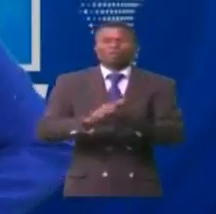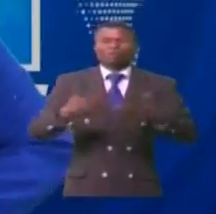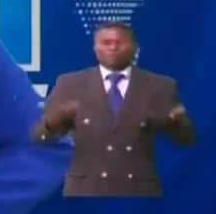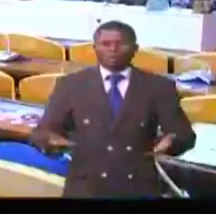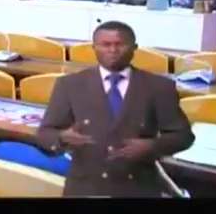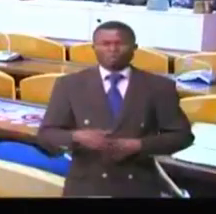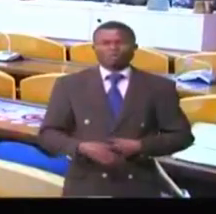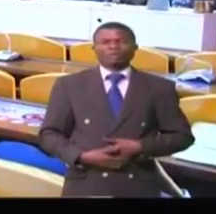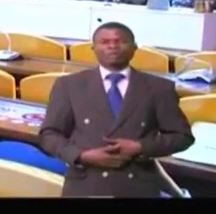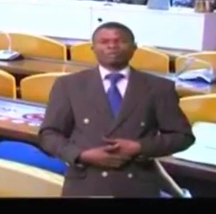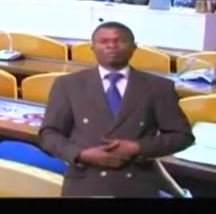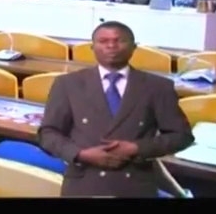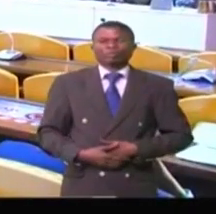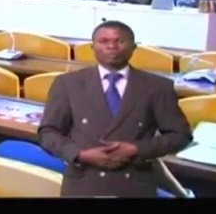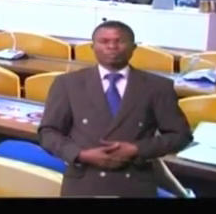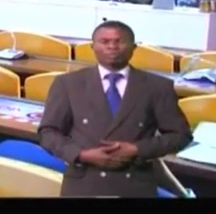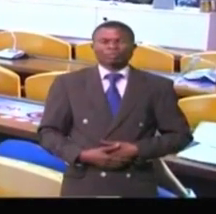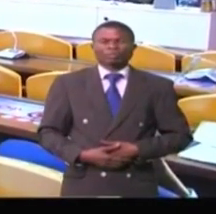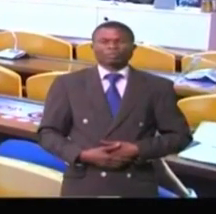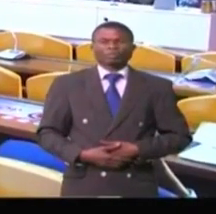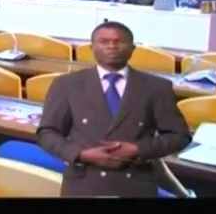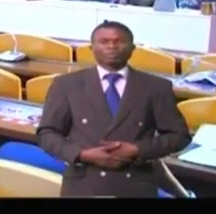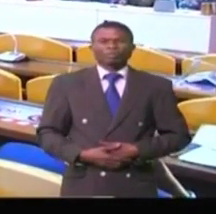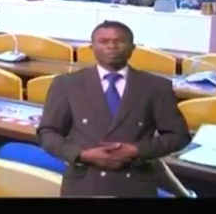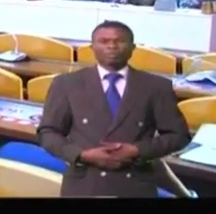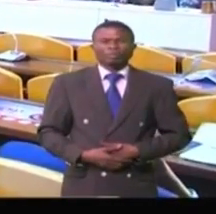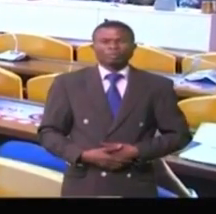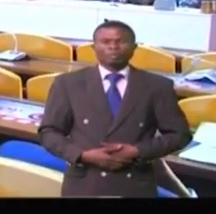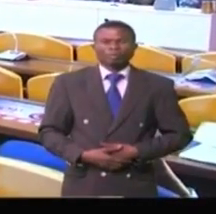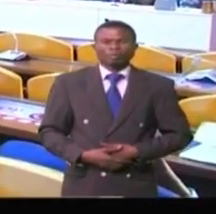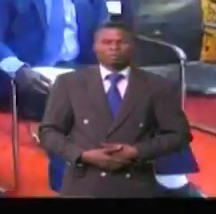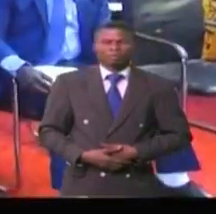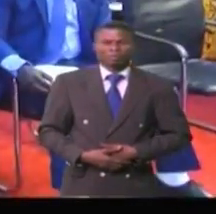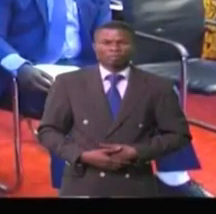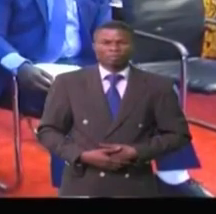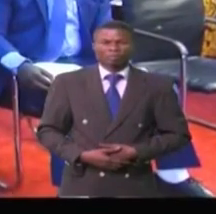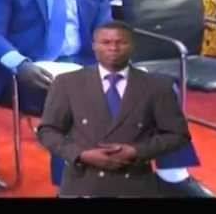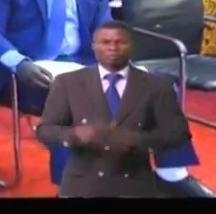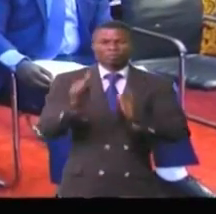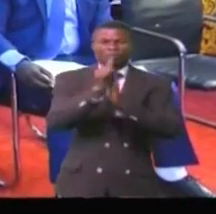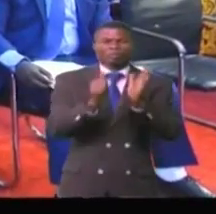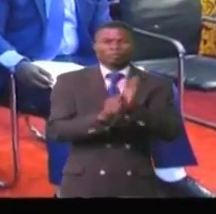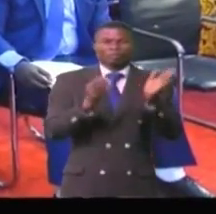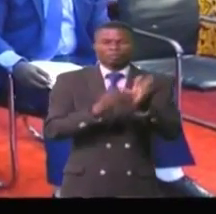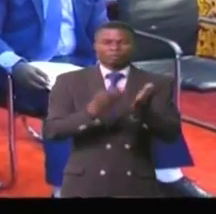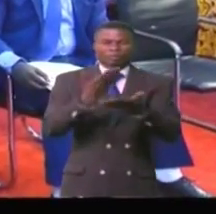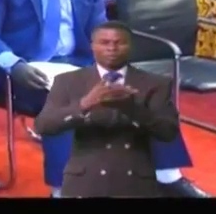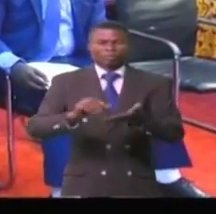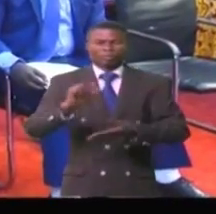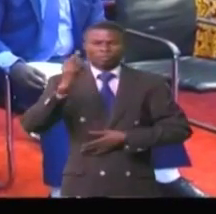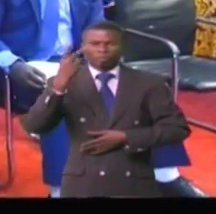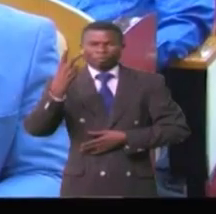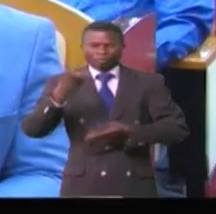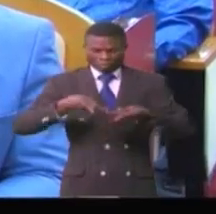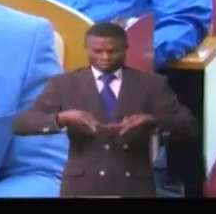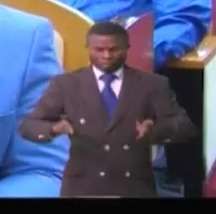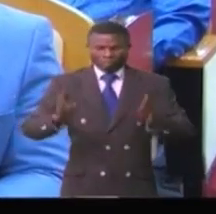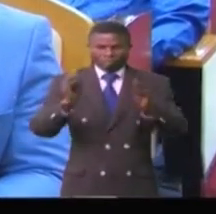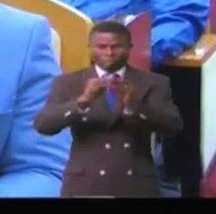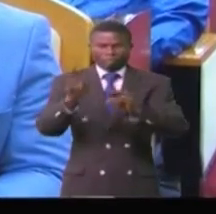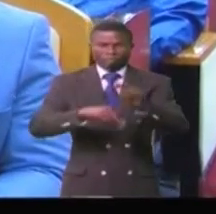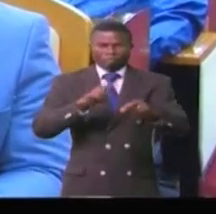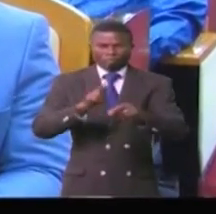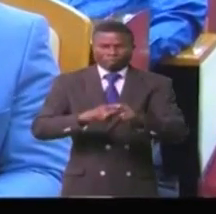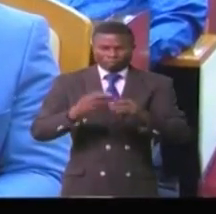Kitoko. Après l'interprétation de la Cour constitutionnelle de l'article 9, alinéa 2, autorisant l'Assemblée nationale